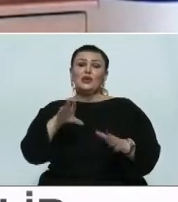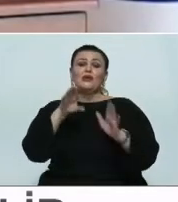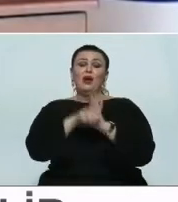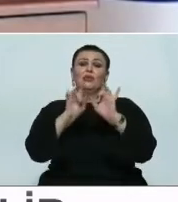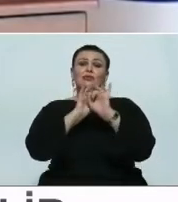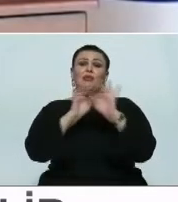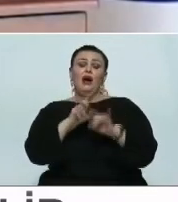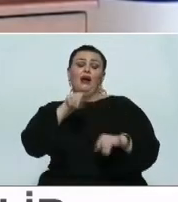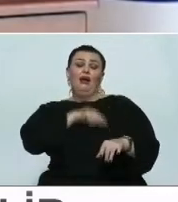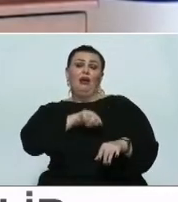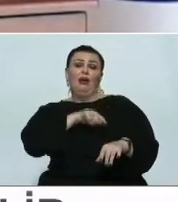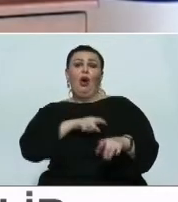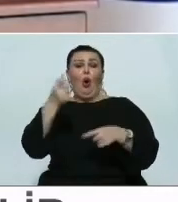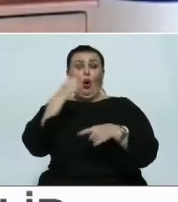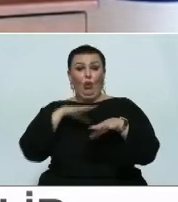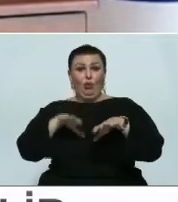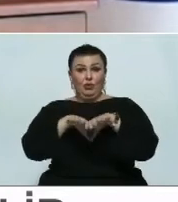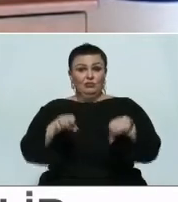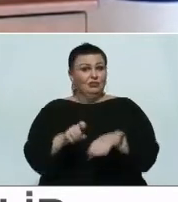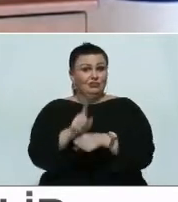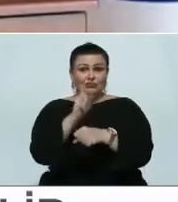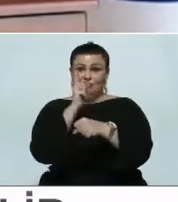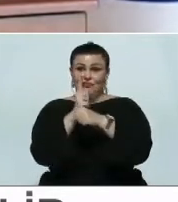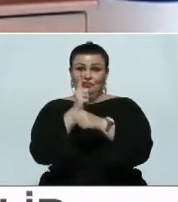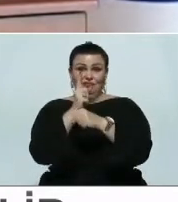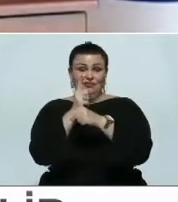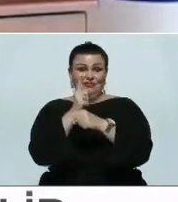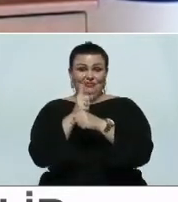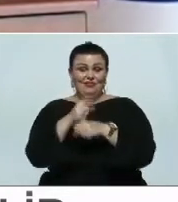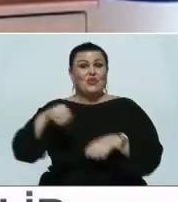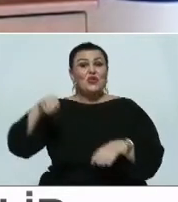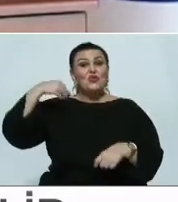ama orada bir Türk üssünün olması demek